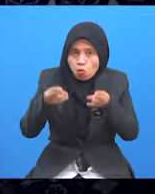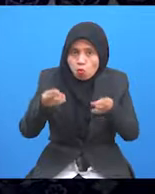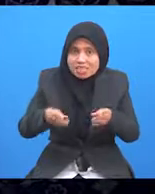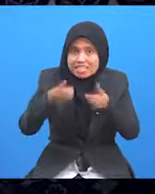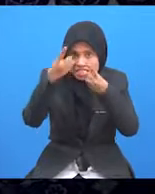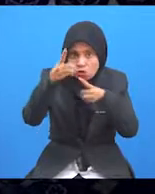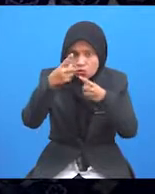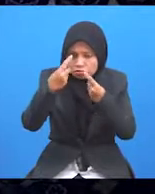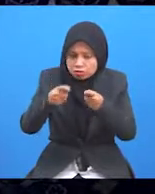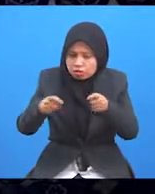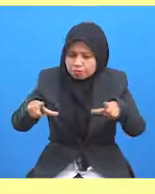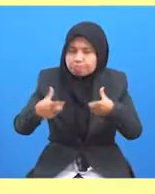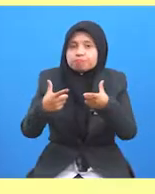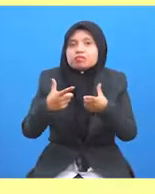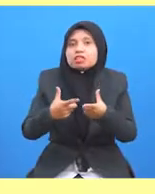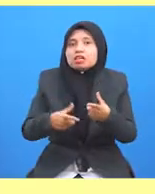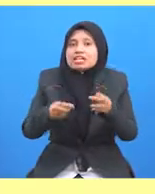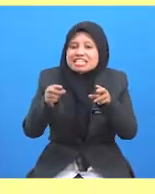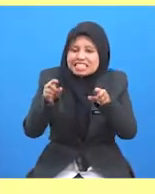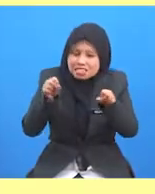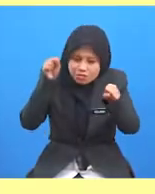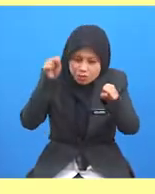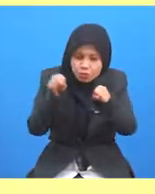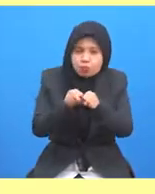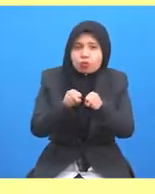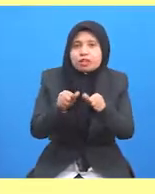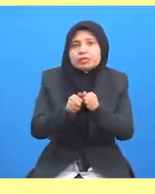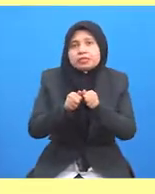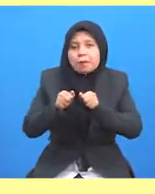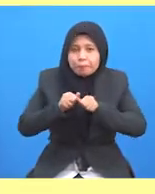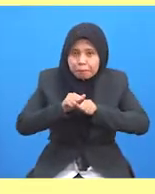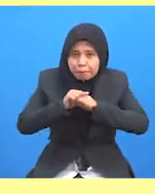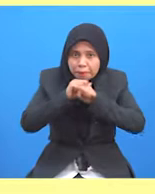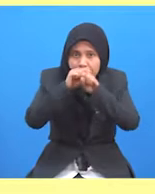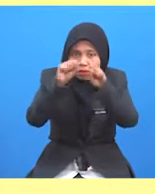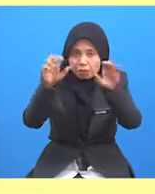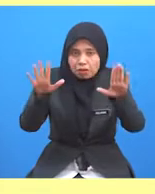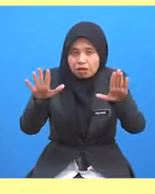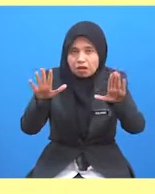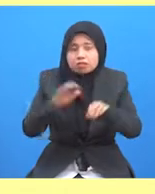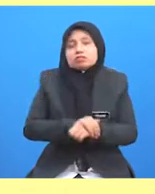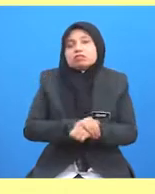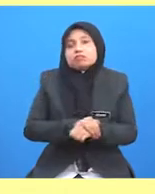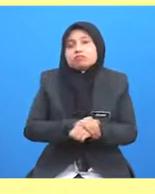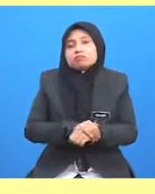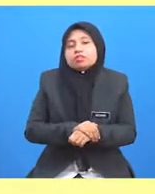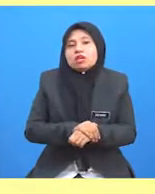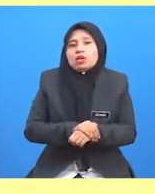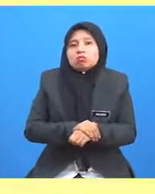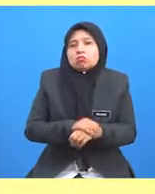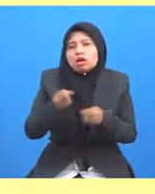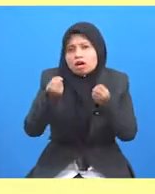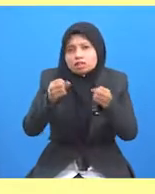perkembangan teknologi semasa. Kuliah dan majlis ilmu disiarkan di seluruh televisyen dan juga